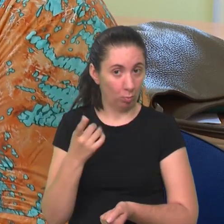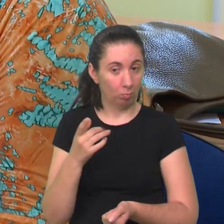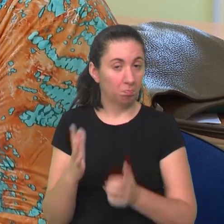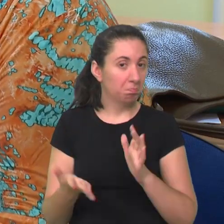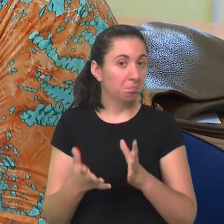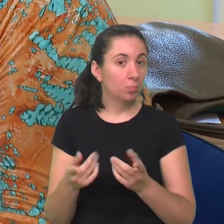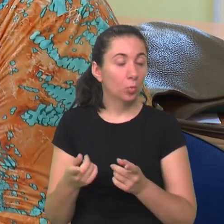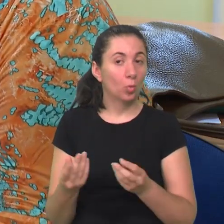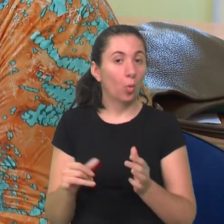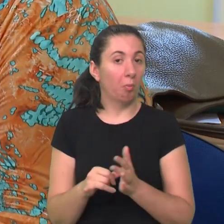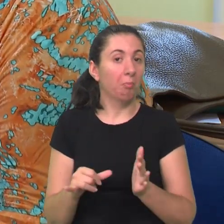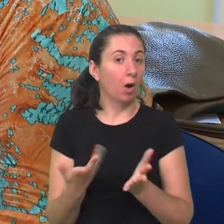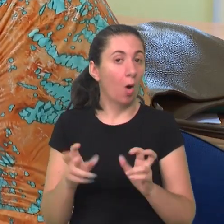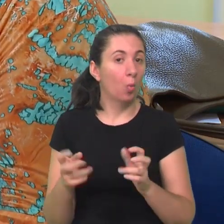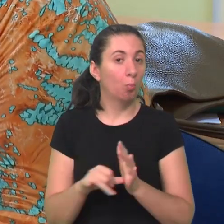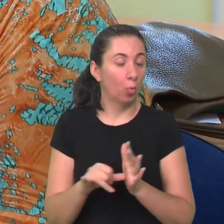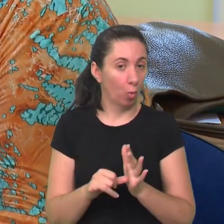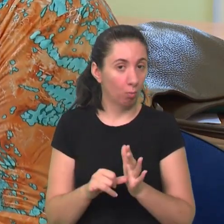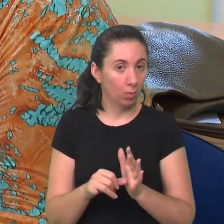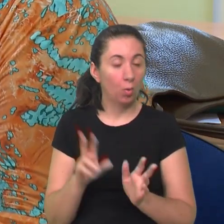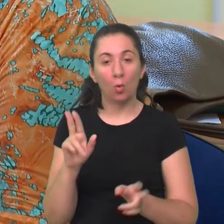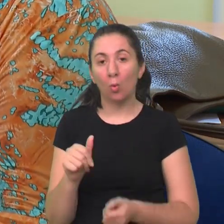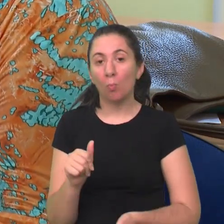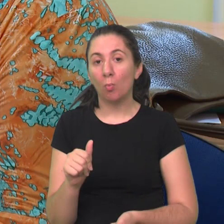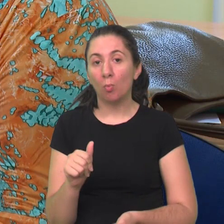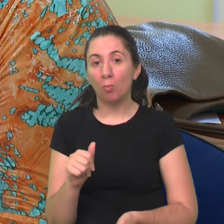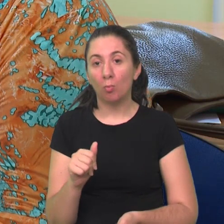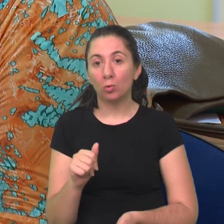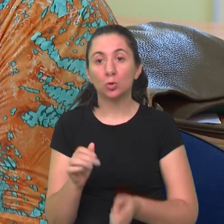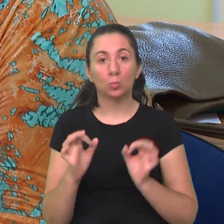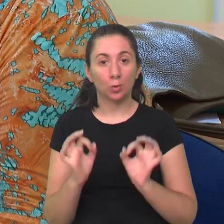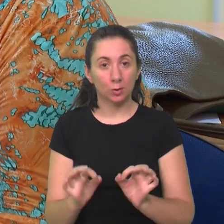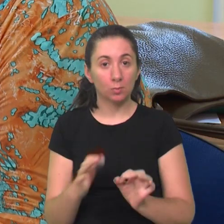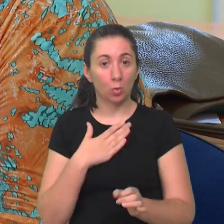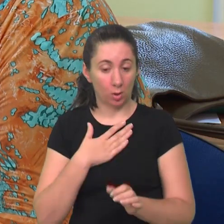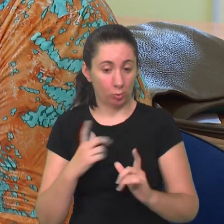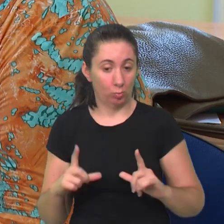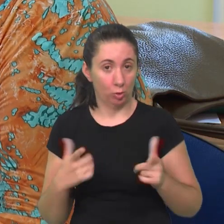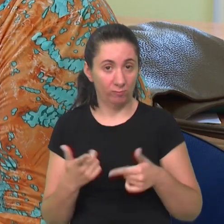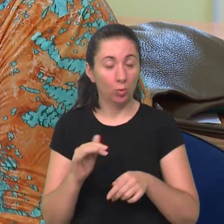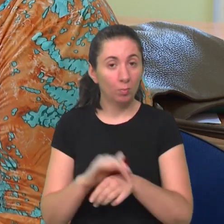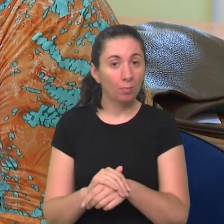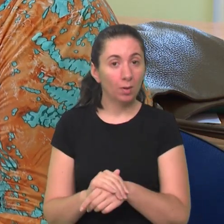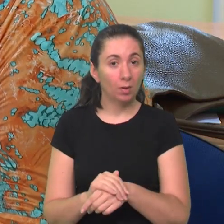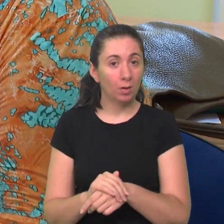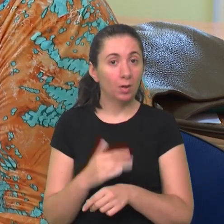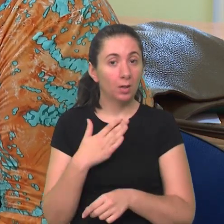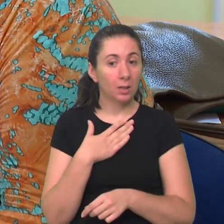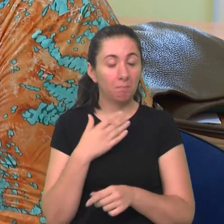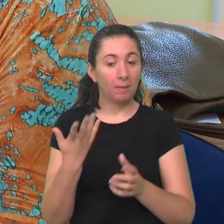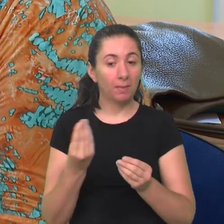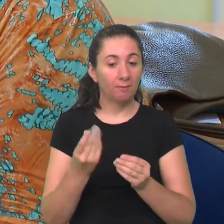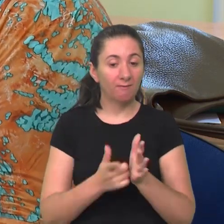nešto što je normalno, možemo sigurno i u našim životima primijetiti da imaju